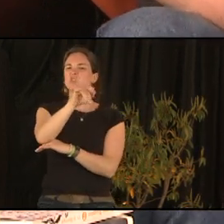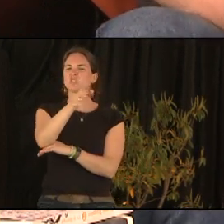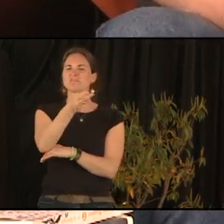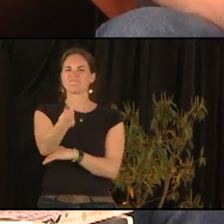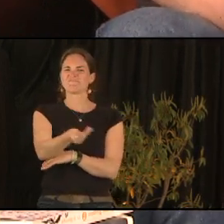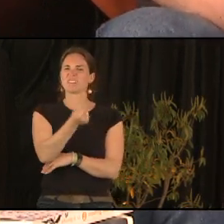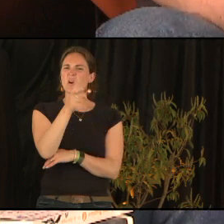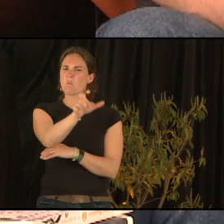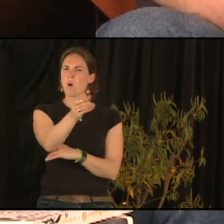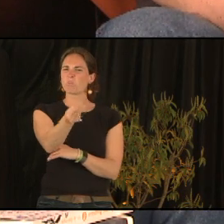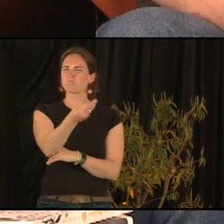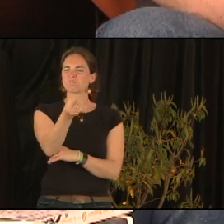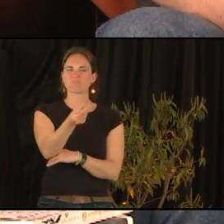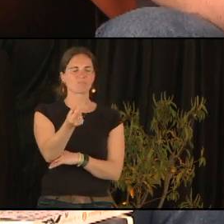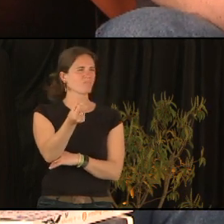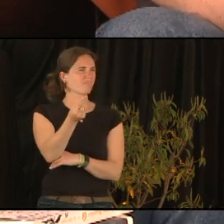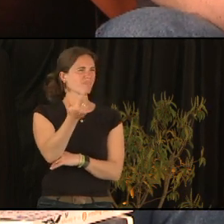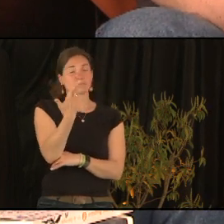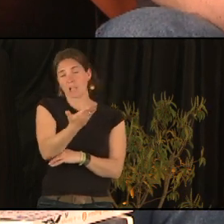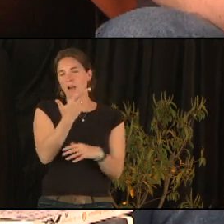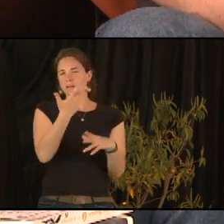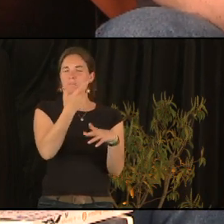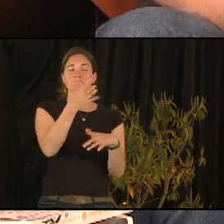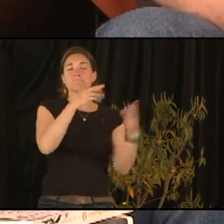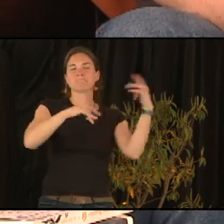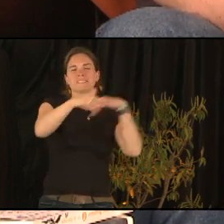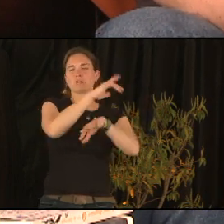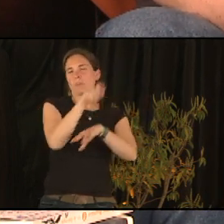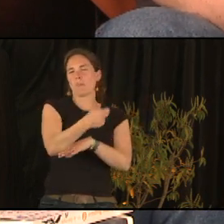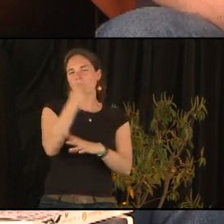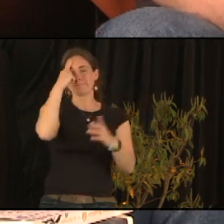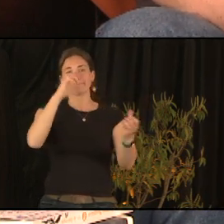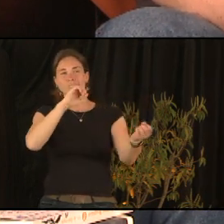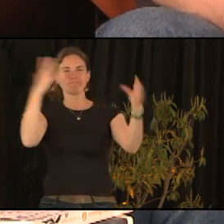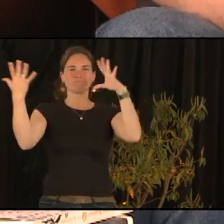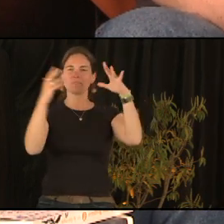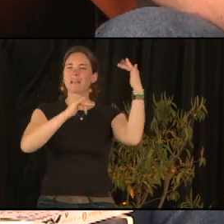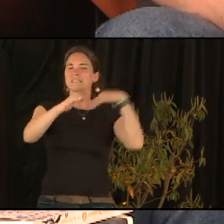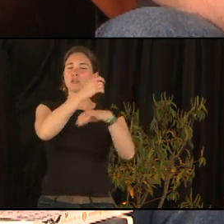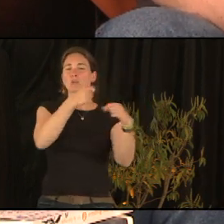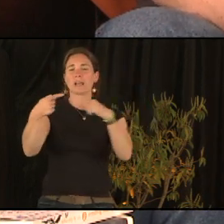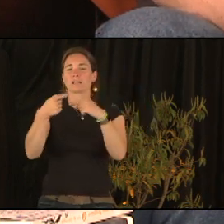pour moi, le paysage, et d'ailleurs, c'est ça, la définition, enfin, en tous les cas, en Occident,